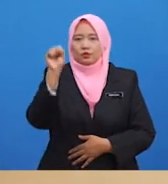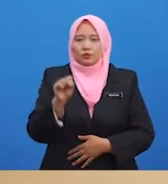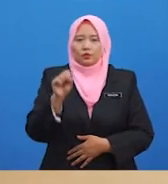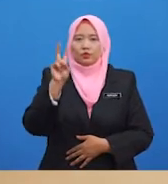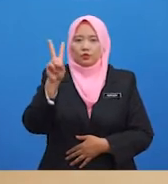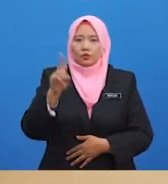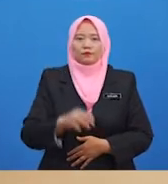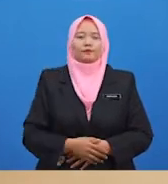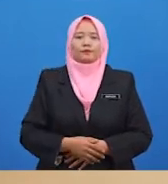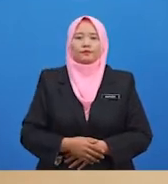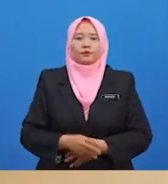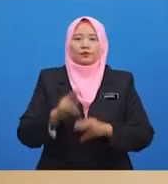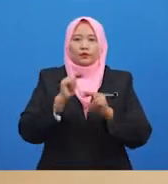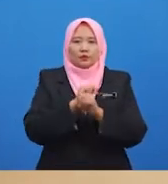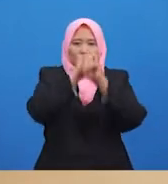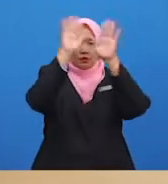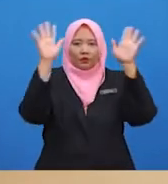Soalan kedua.